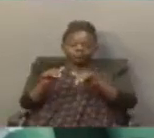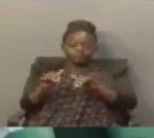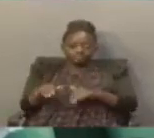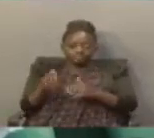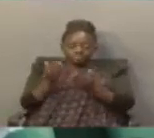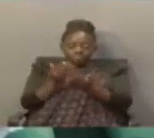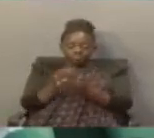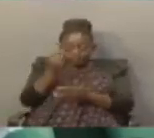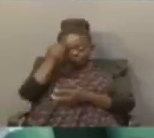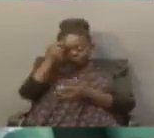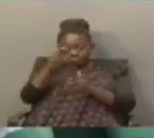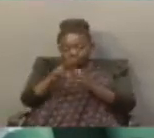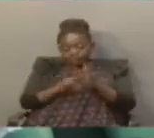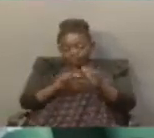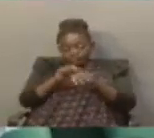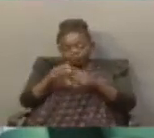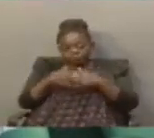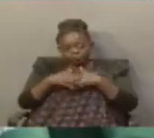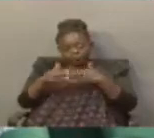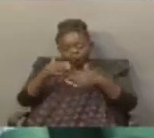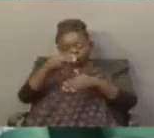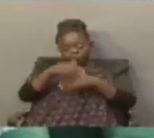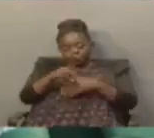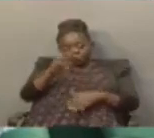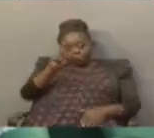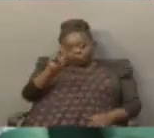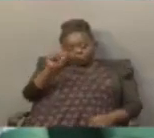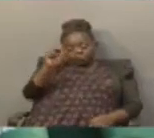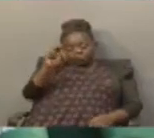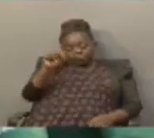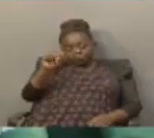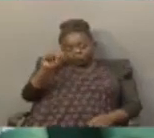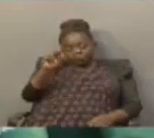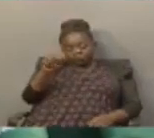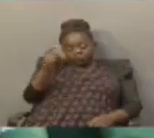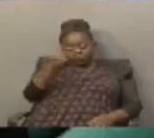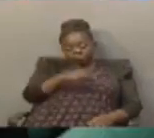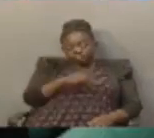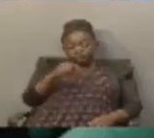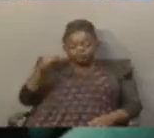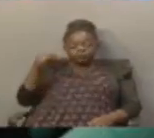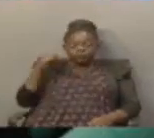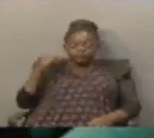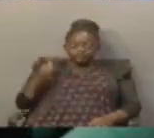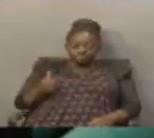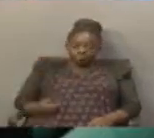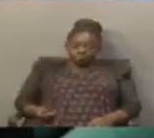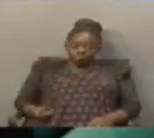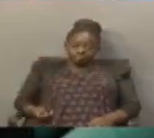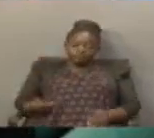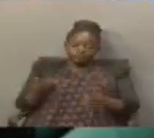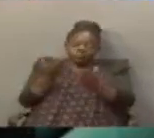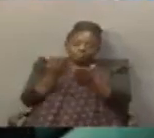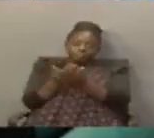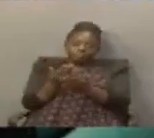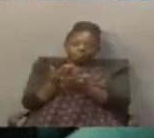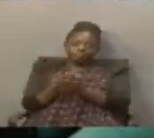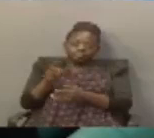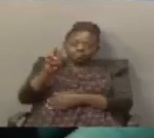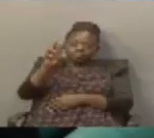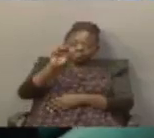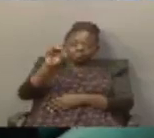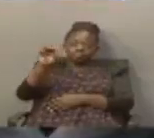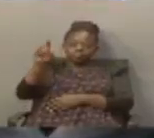esabye gavumenti alipoota ku ggulibwawo kw'ensalo ya Katuna-Gatuna olunaku olw'eggulo. Okusaba kuno kukoleddwa Nampala w'oludda oluvuganya